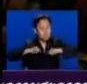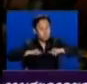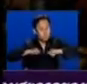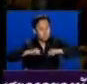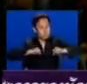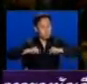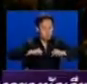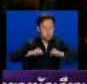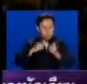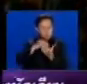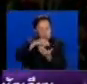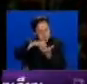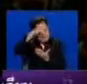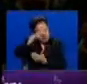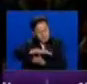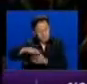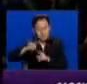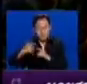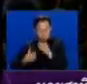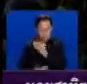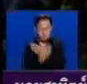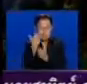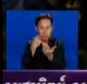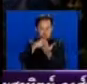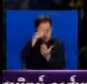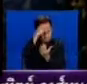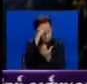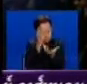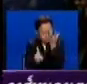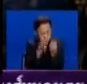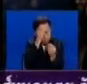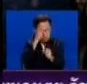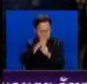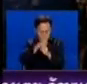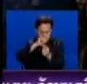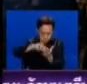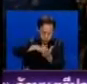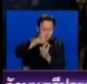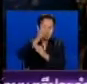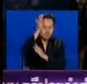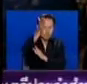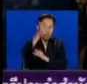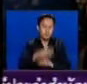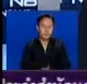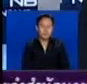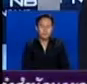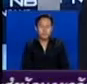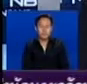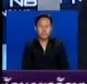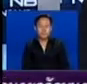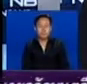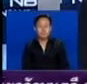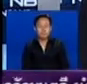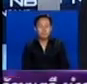เป็นกำลังสำคัญของชาติได้มีโอกาสทางการศึกษาและประสบความสำเร็จในอนาคต